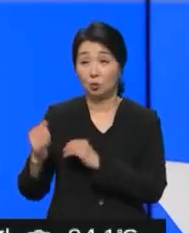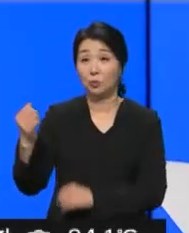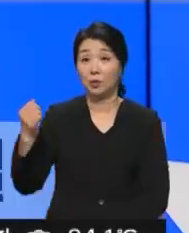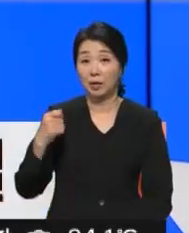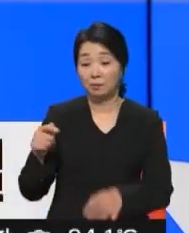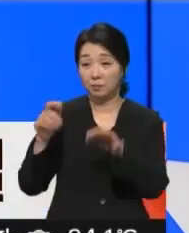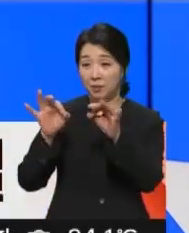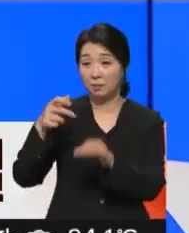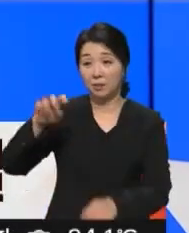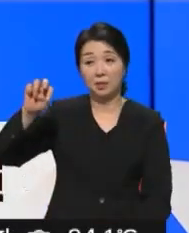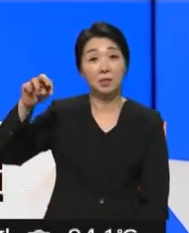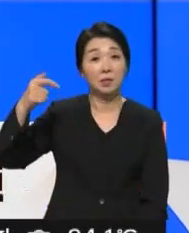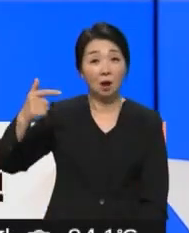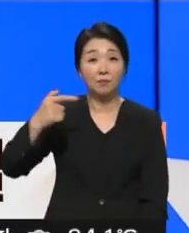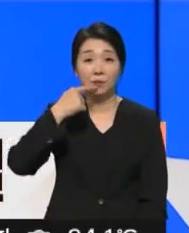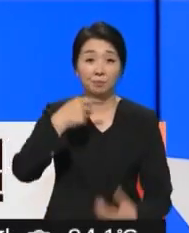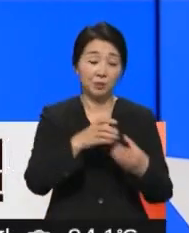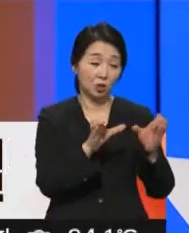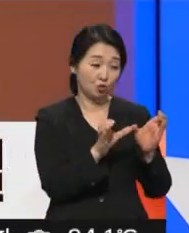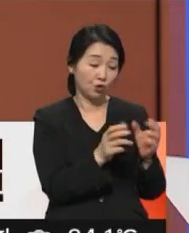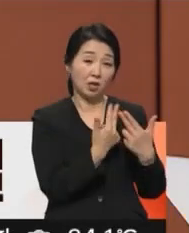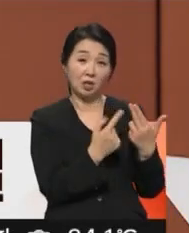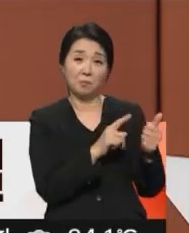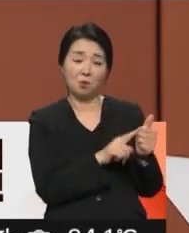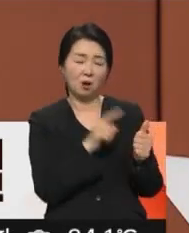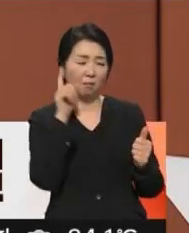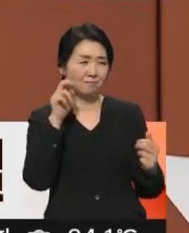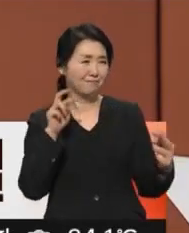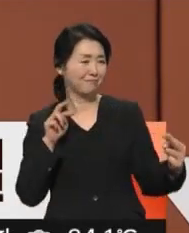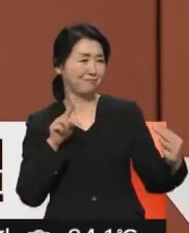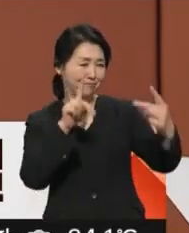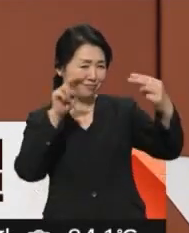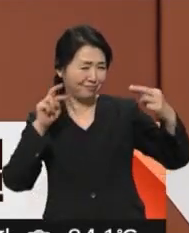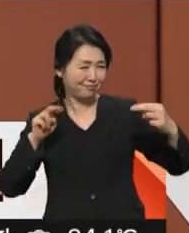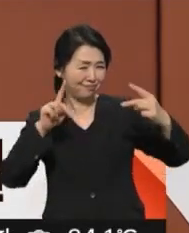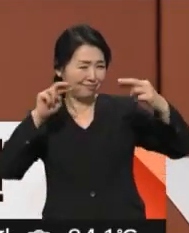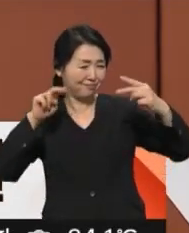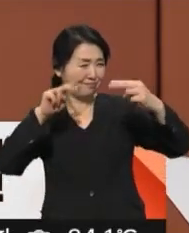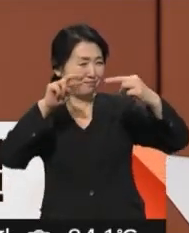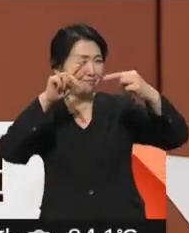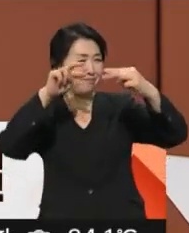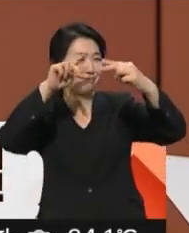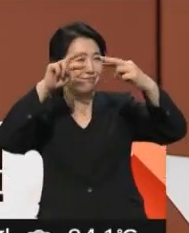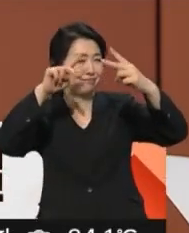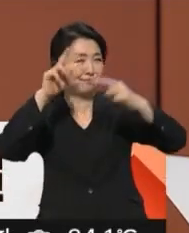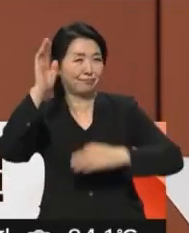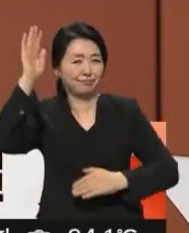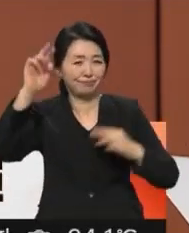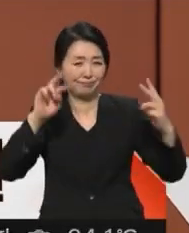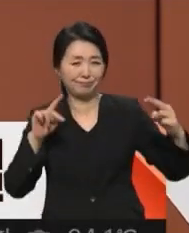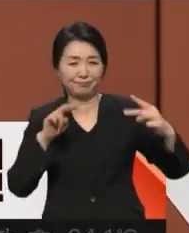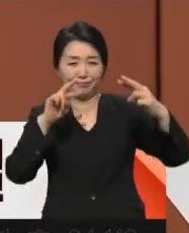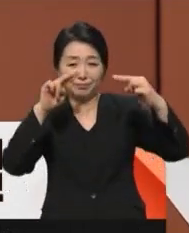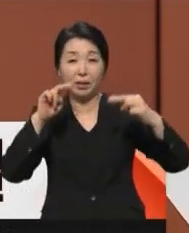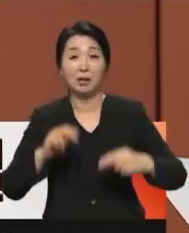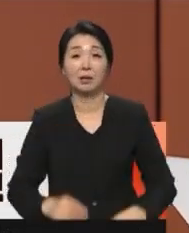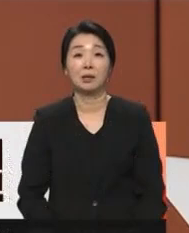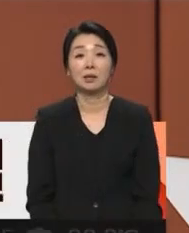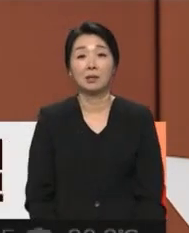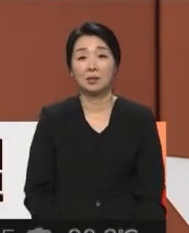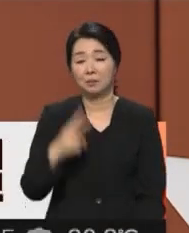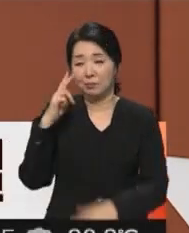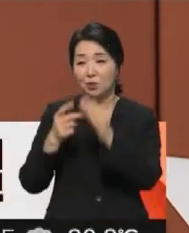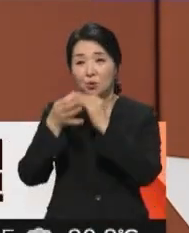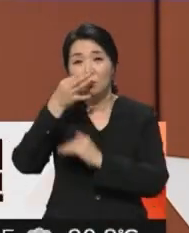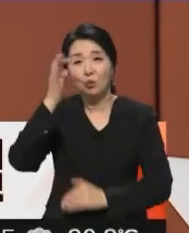국민의힘 김기현 또 민주당 이재명 대표가 서로 상대방에 대한 비판과 비난으로 교섭단체 연설의 대부분을 채웠죠. 비전을 보여줘야